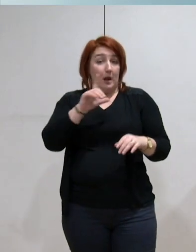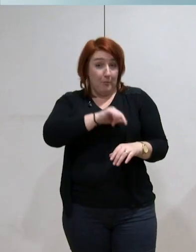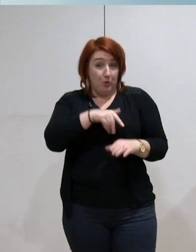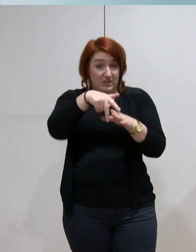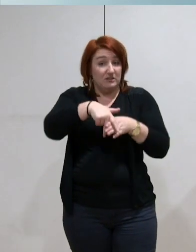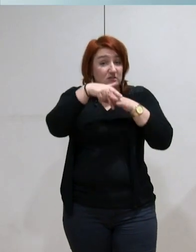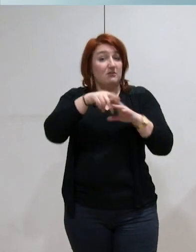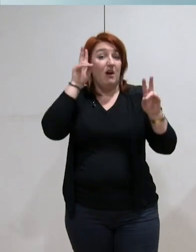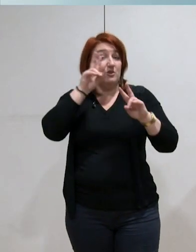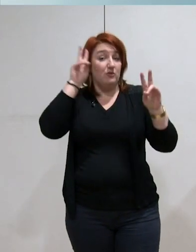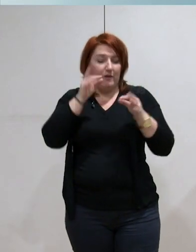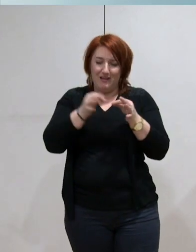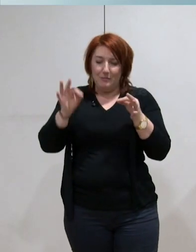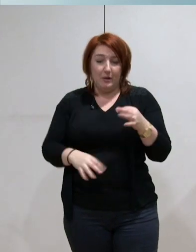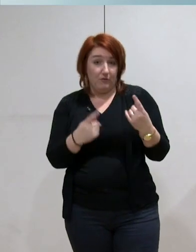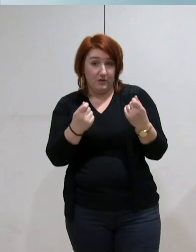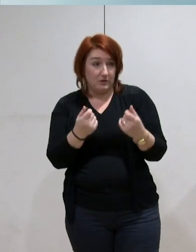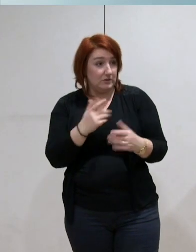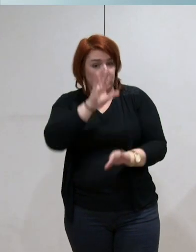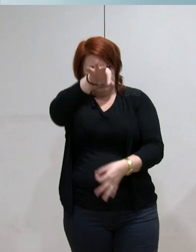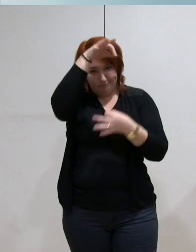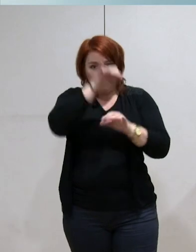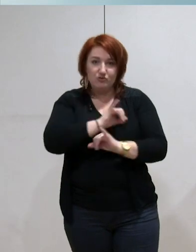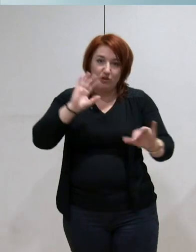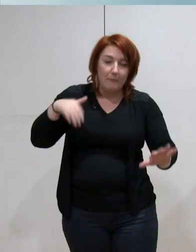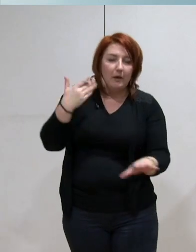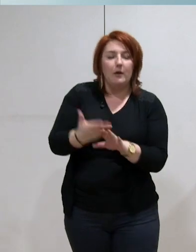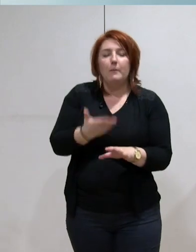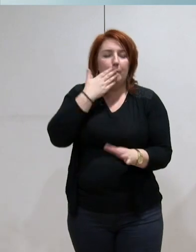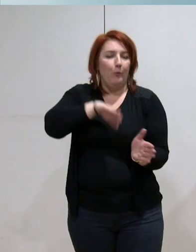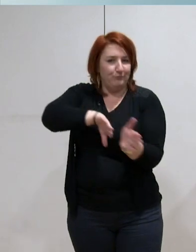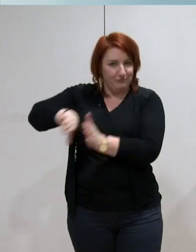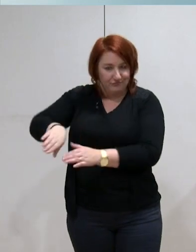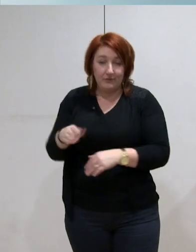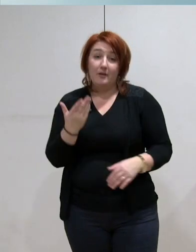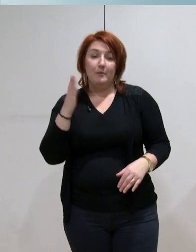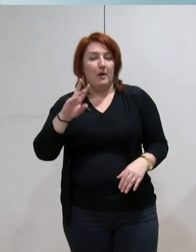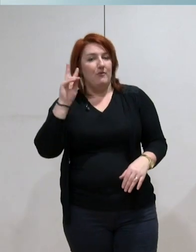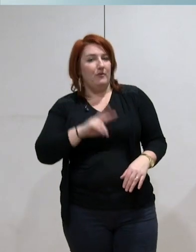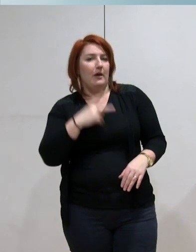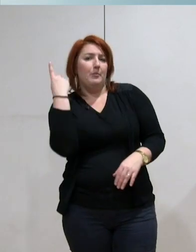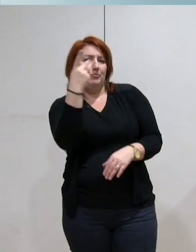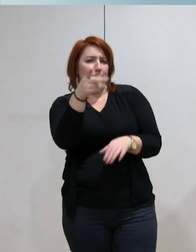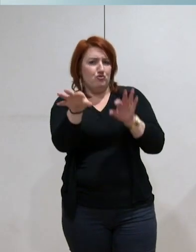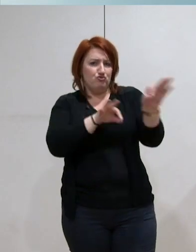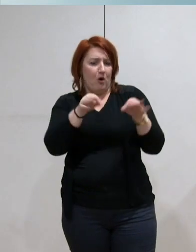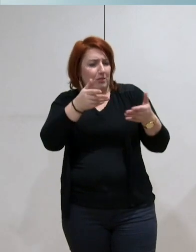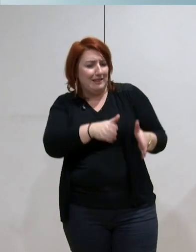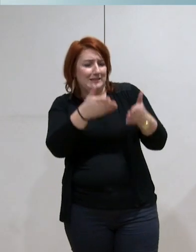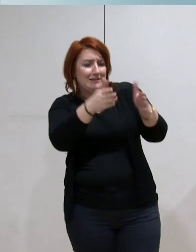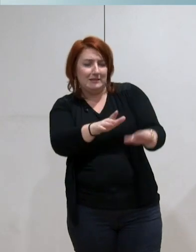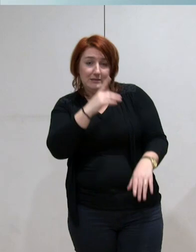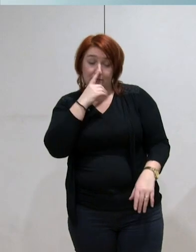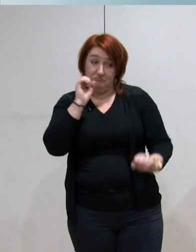obtenu un bilan financier mais certains choix que vous faites sont contestables et généreront certainement pas